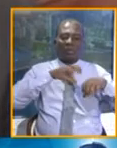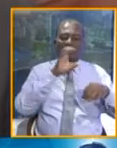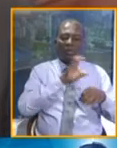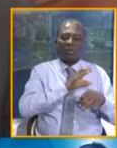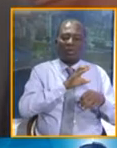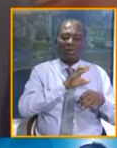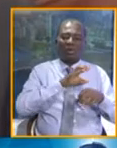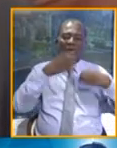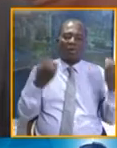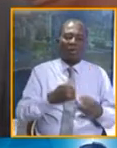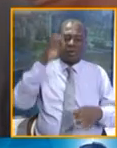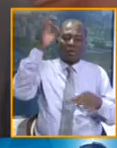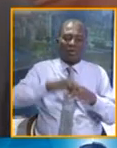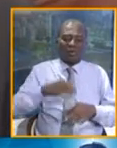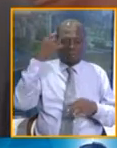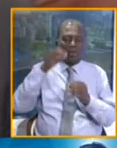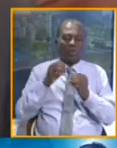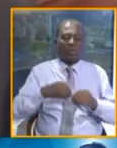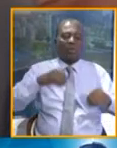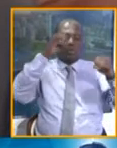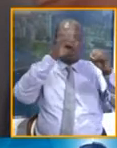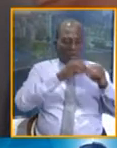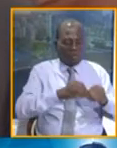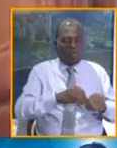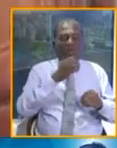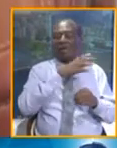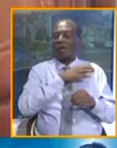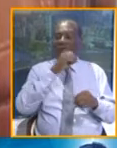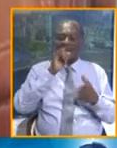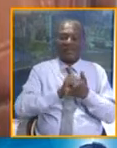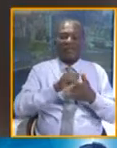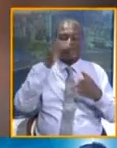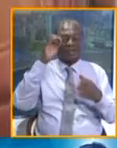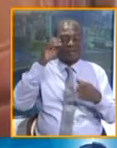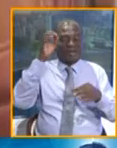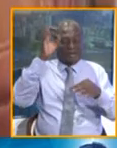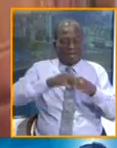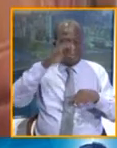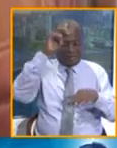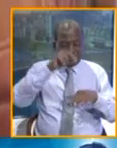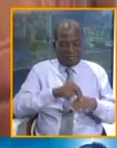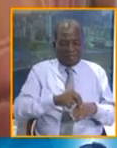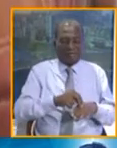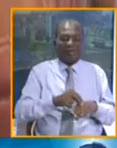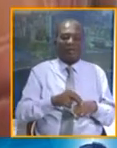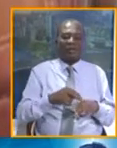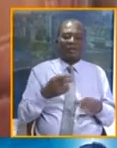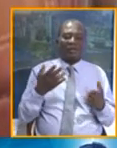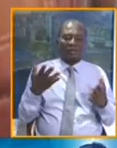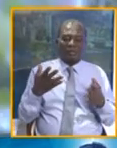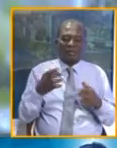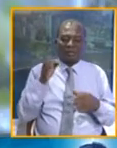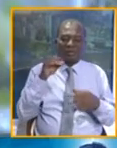organiser un scrutin présidentiel au suffrage universel et prolonge aussi le mandat des autorités fédérales jusqu'à ce terme.